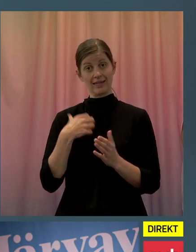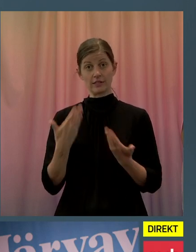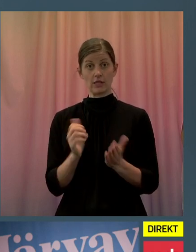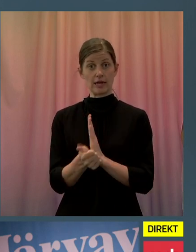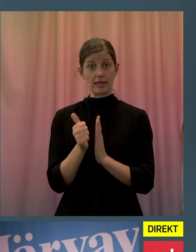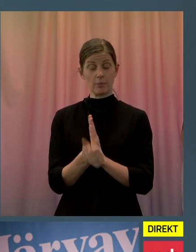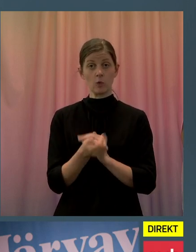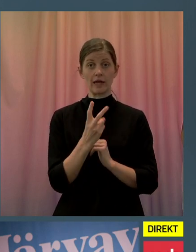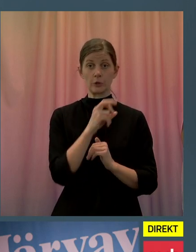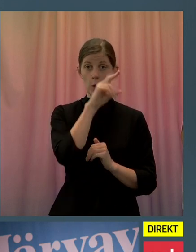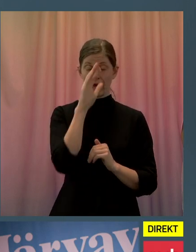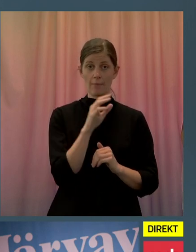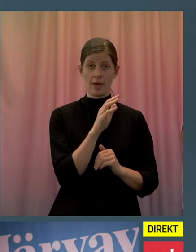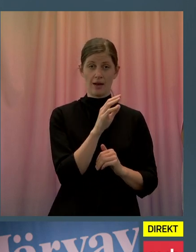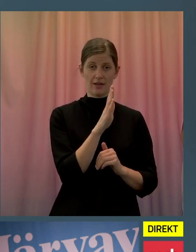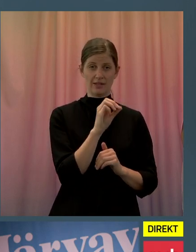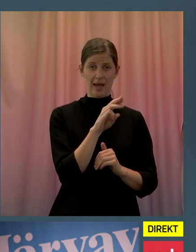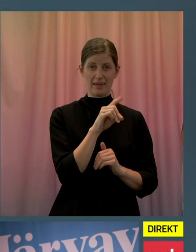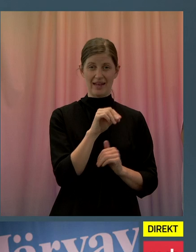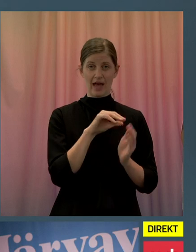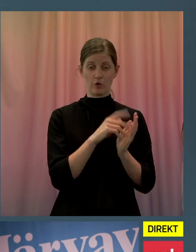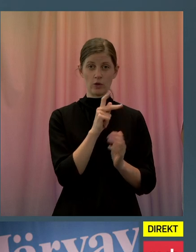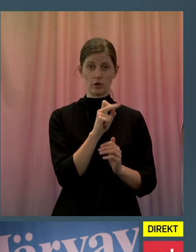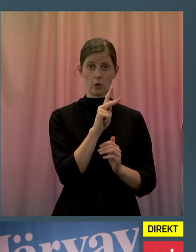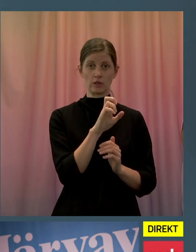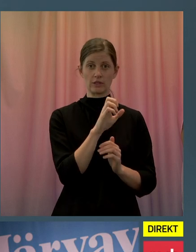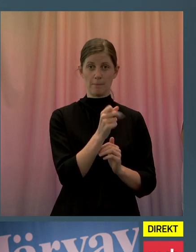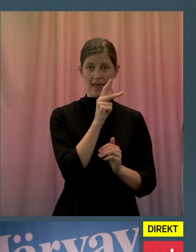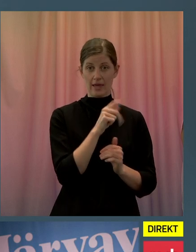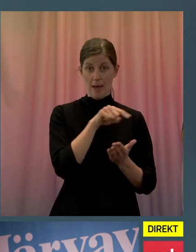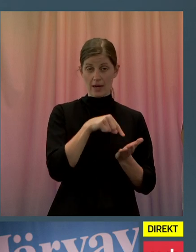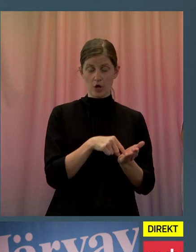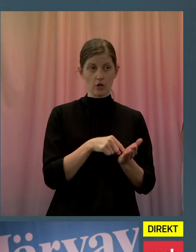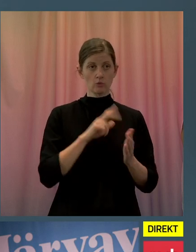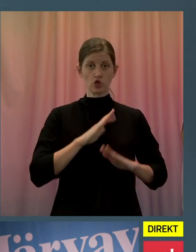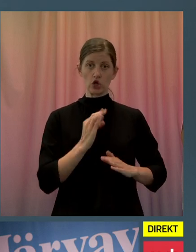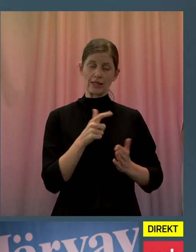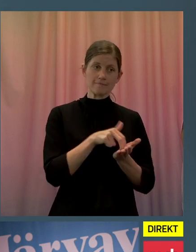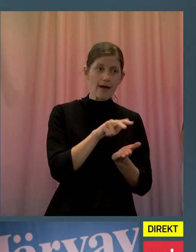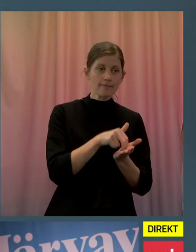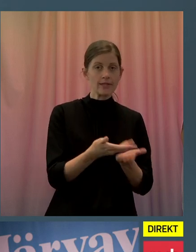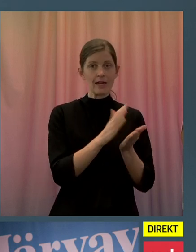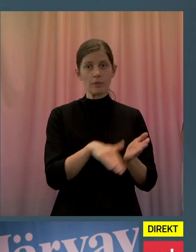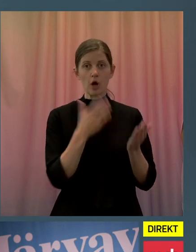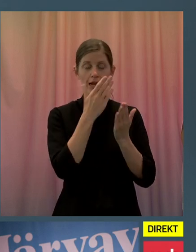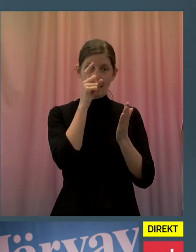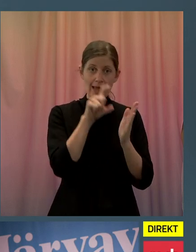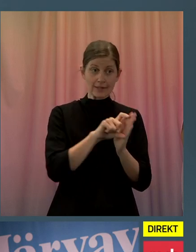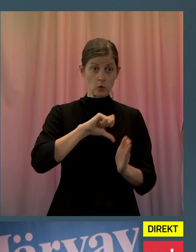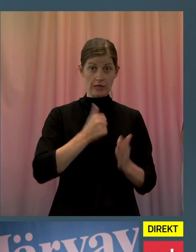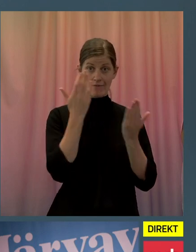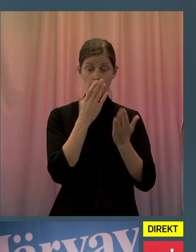Azizi från Kroksbäck i Malmö som trygghetsvandrar, hjälper barn med läxor och själv läser statsvetenskap på